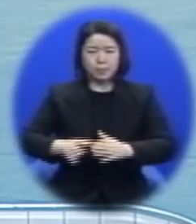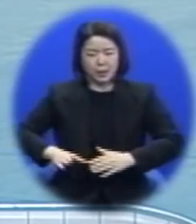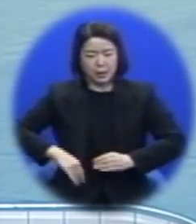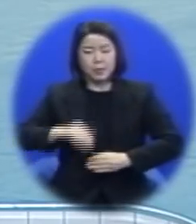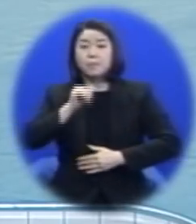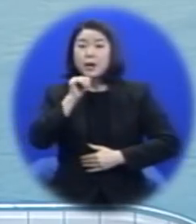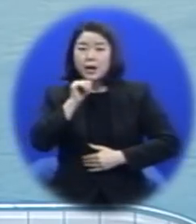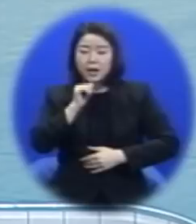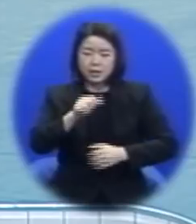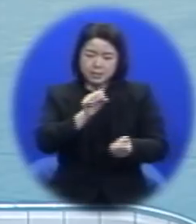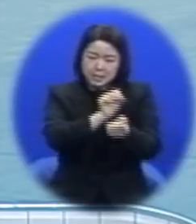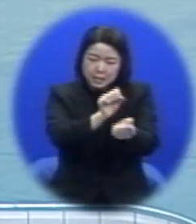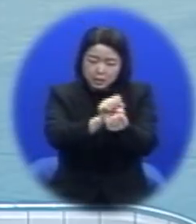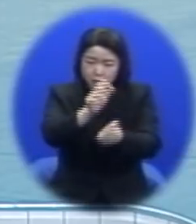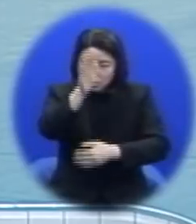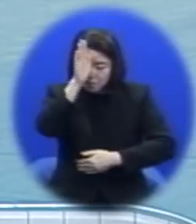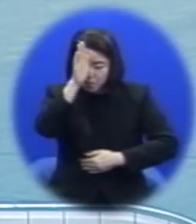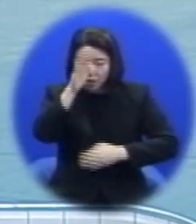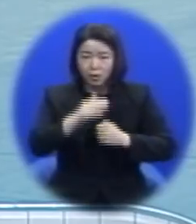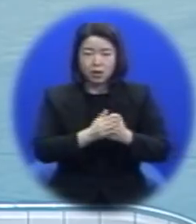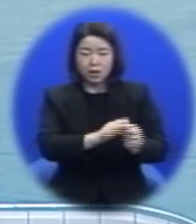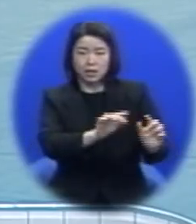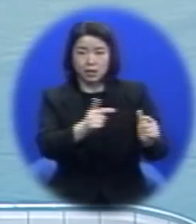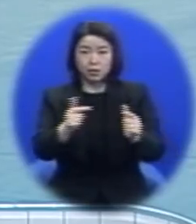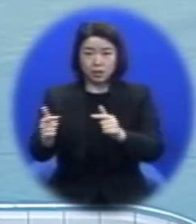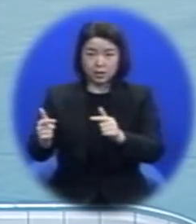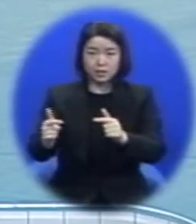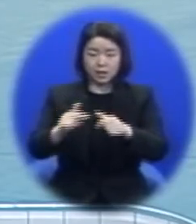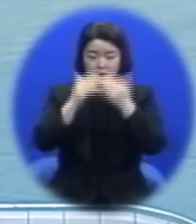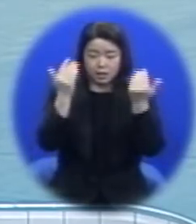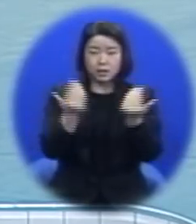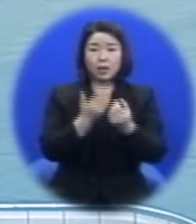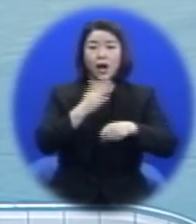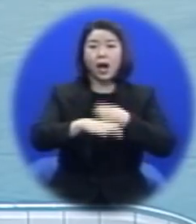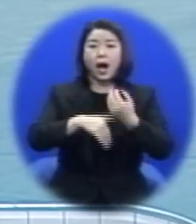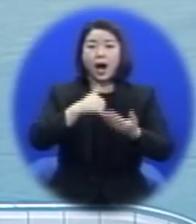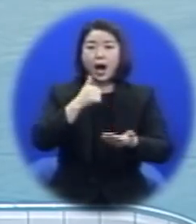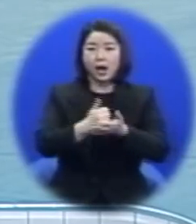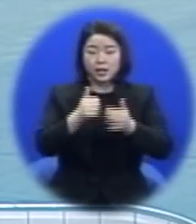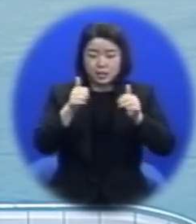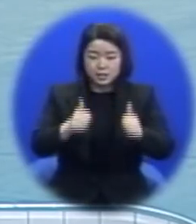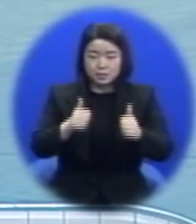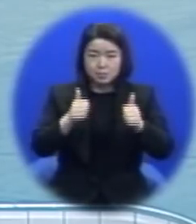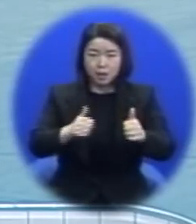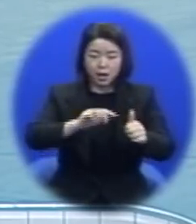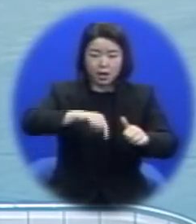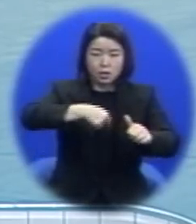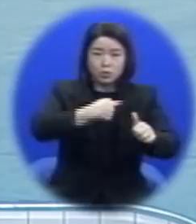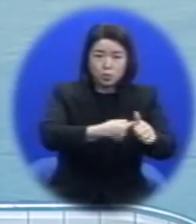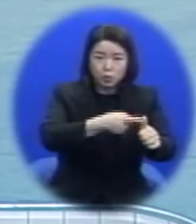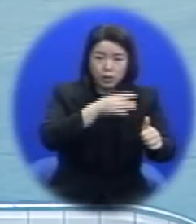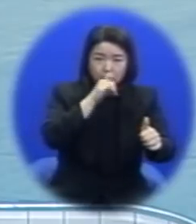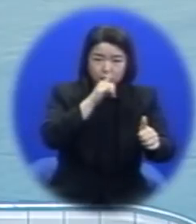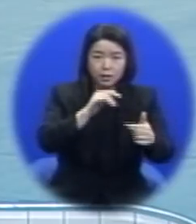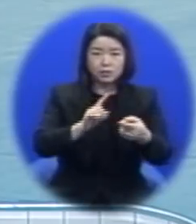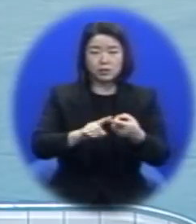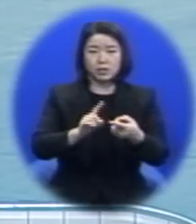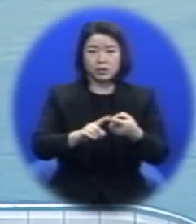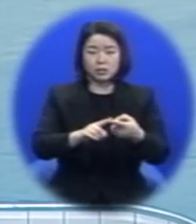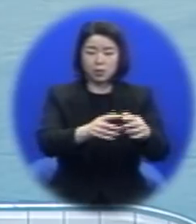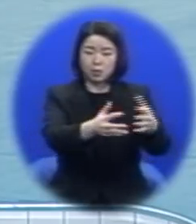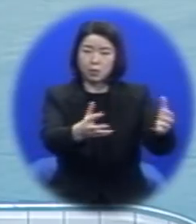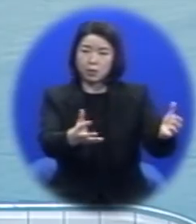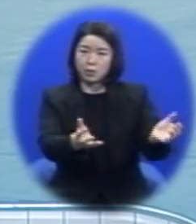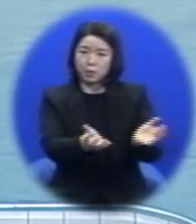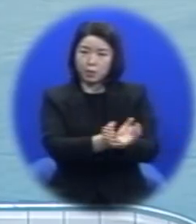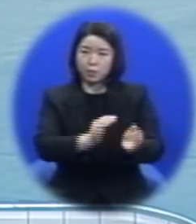또는 전염병이나 이런 것들이 다 하나님의 심판에 속해져 있다는 사실을 이 부분이